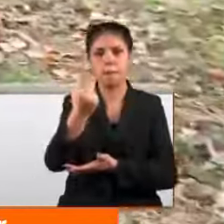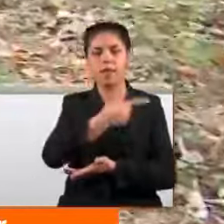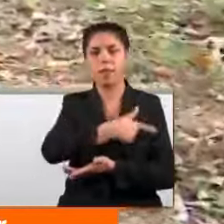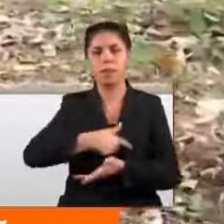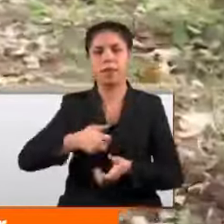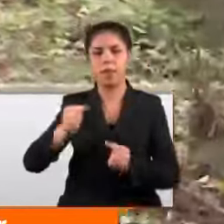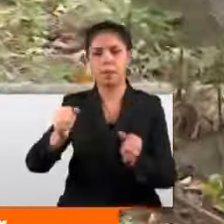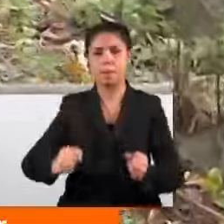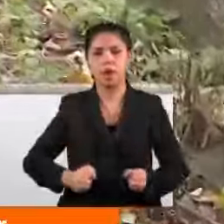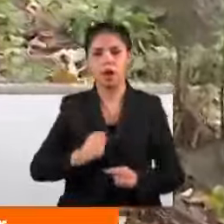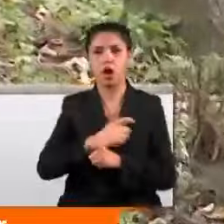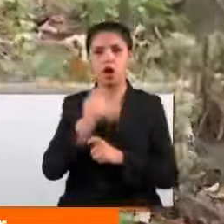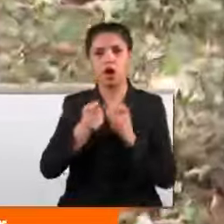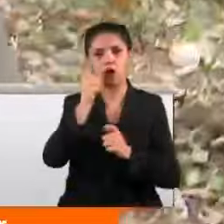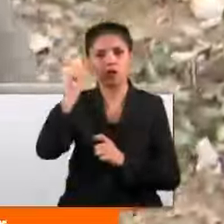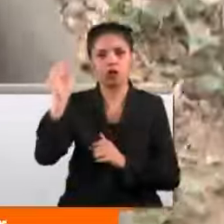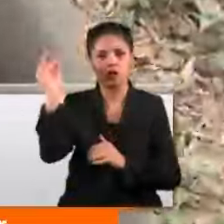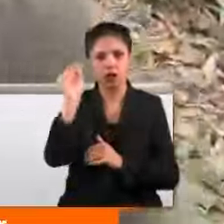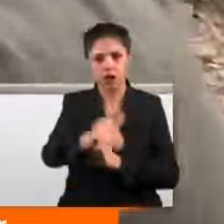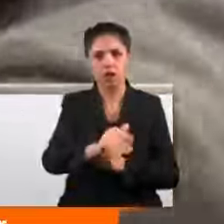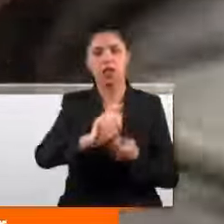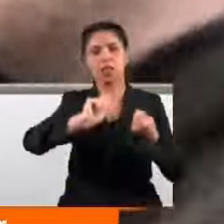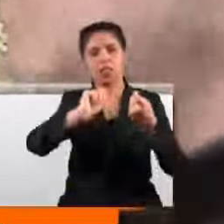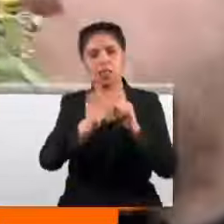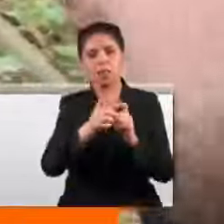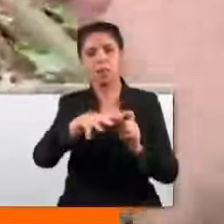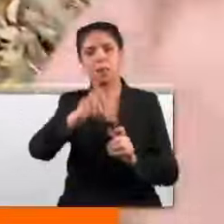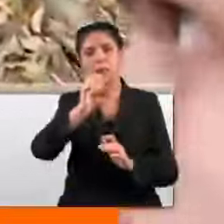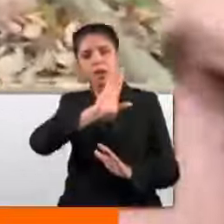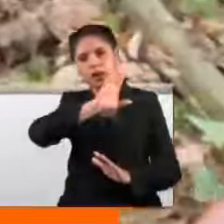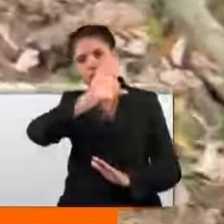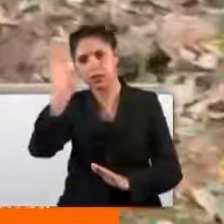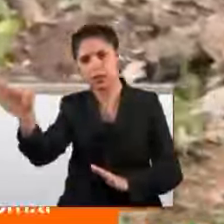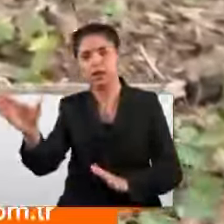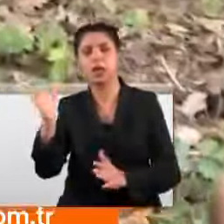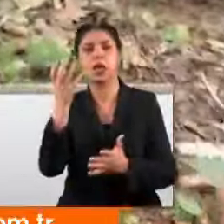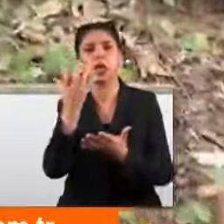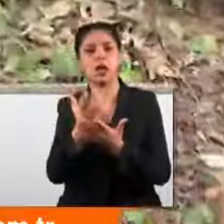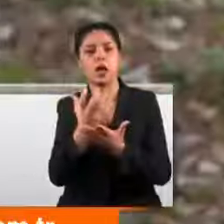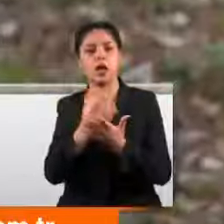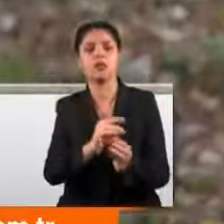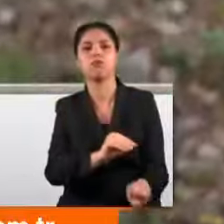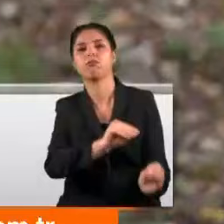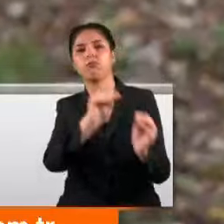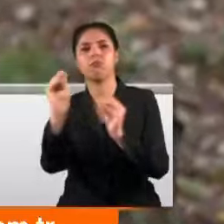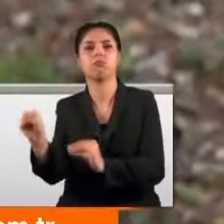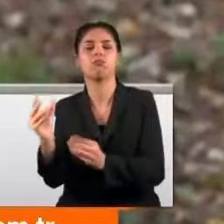tarafından değiştiriliyor. Merkeze götürülüyor ve kayıt aktarılıyor.